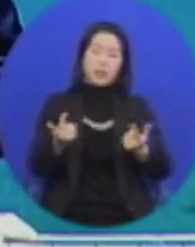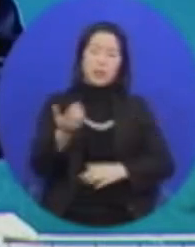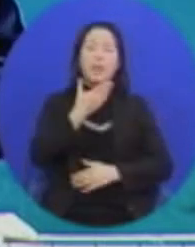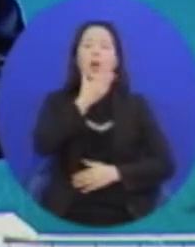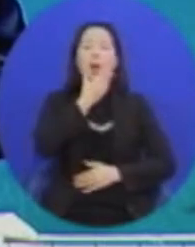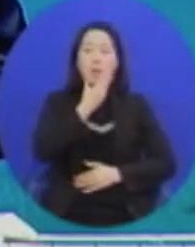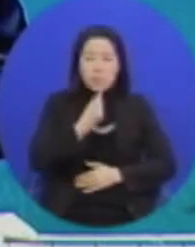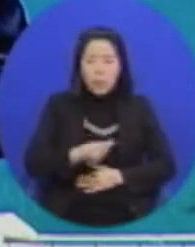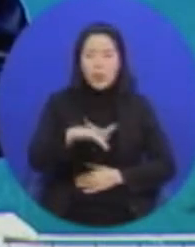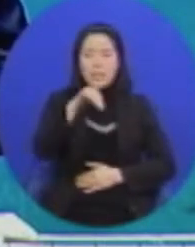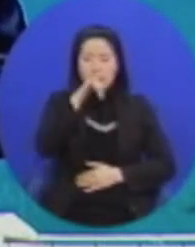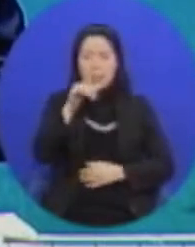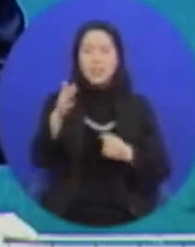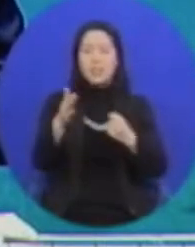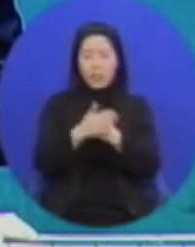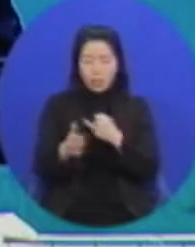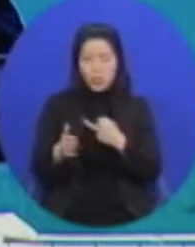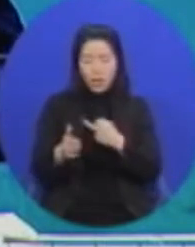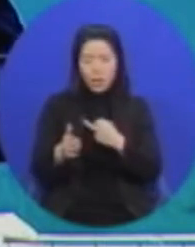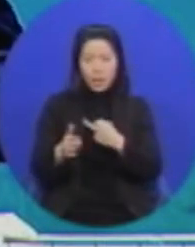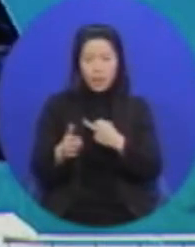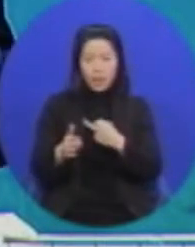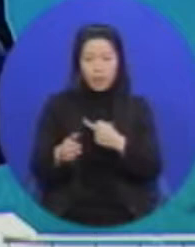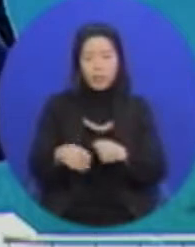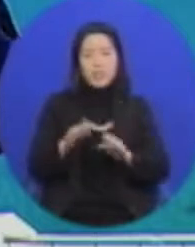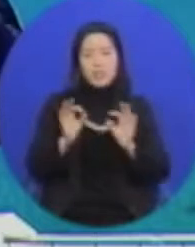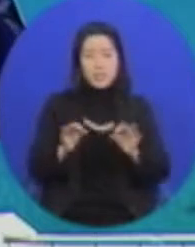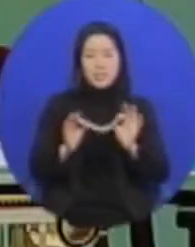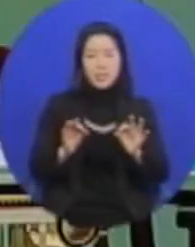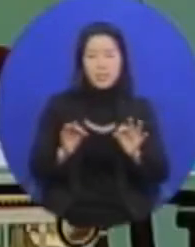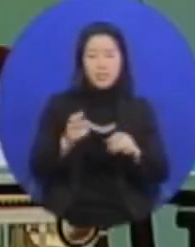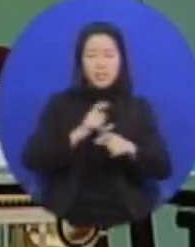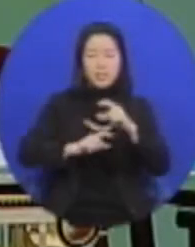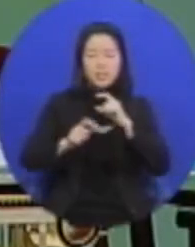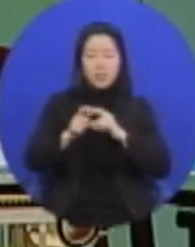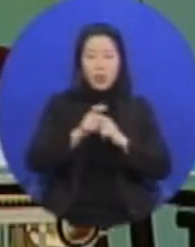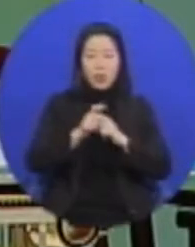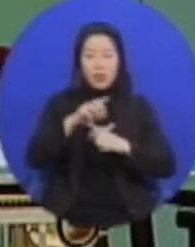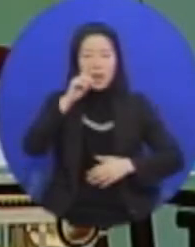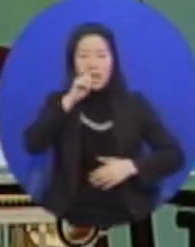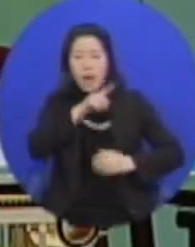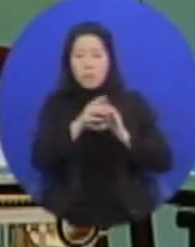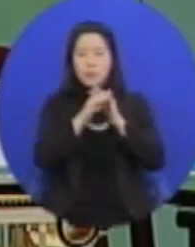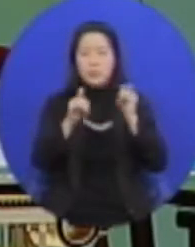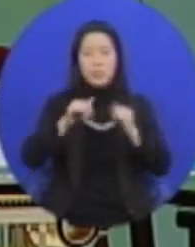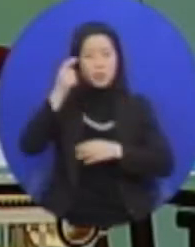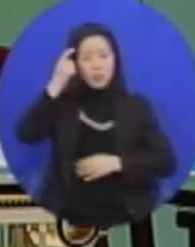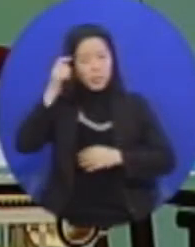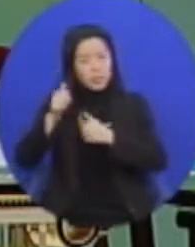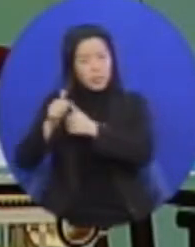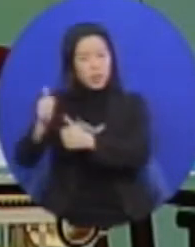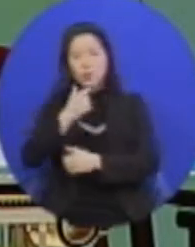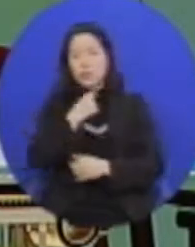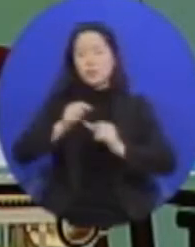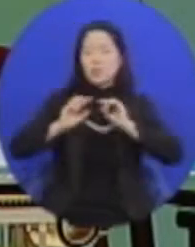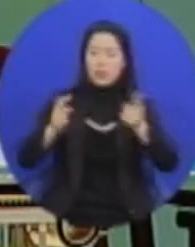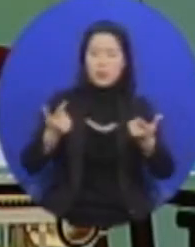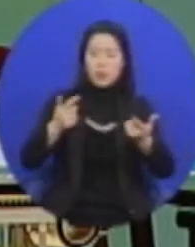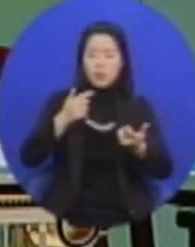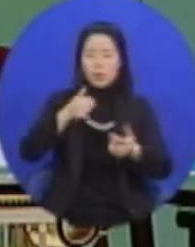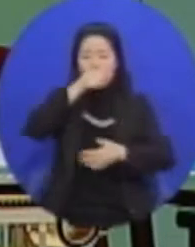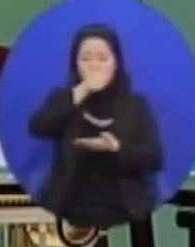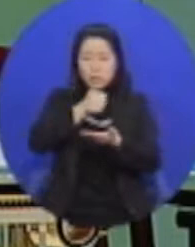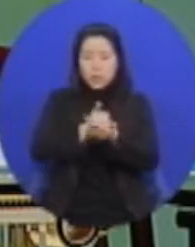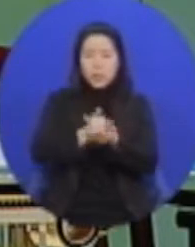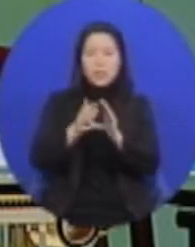있으니까 그러니까 이제는 더이상 악한 자에 꽤 를 달아 가고 싶지 않고 죄인의 길에 서지 않고